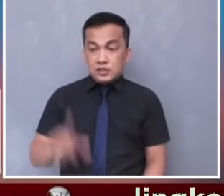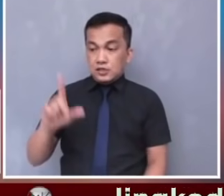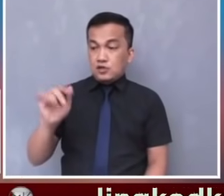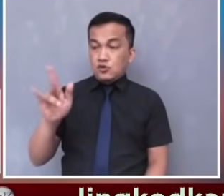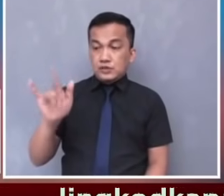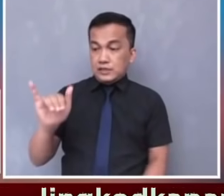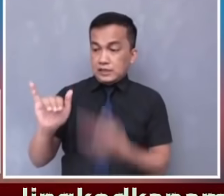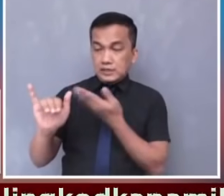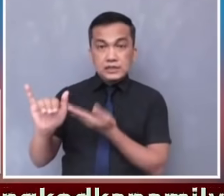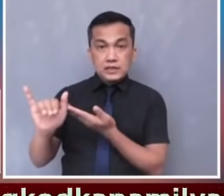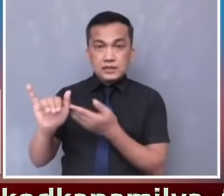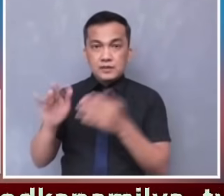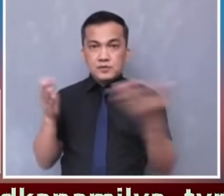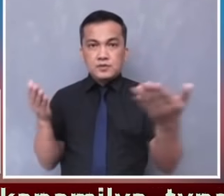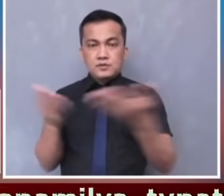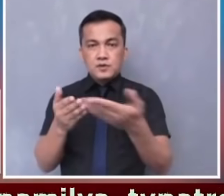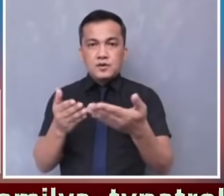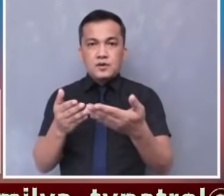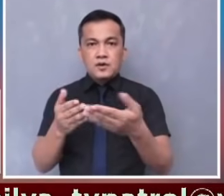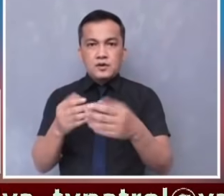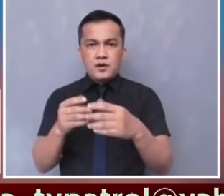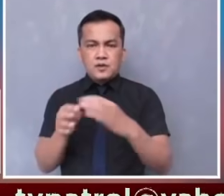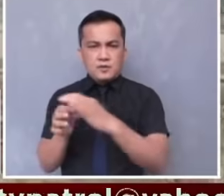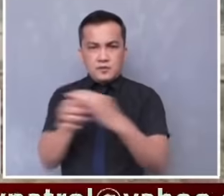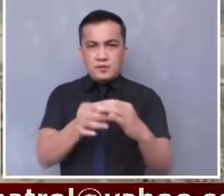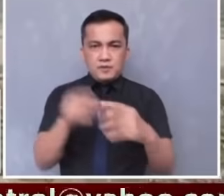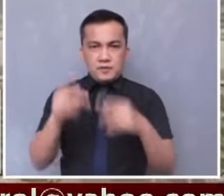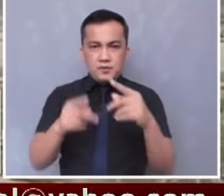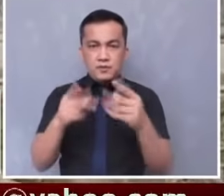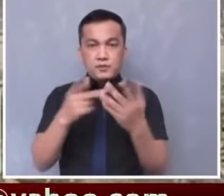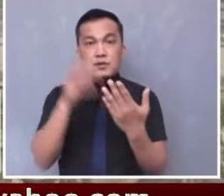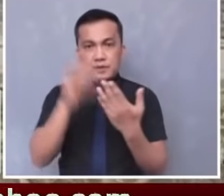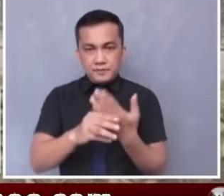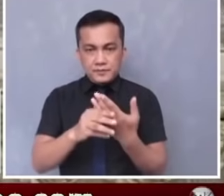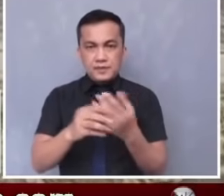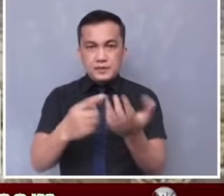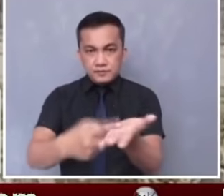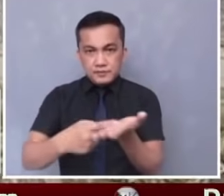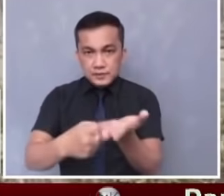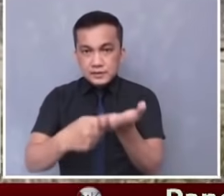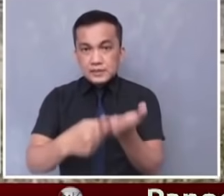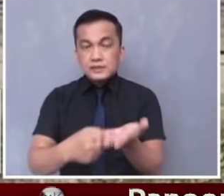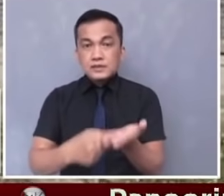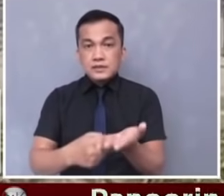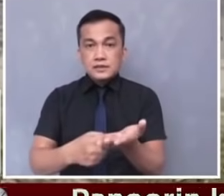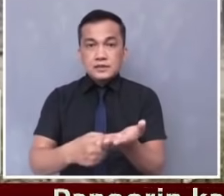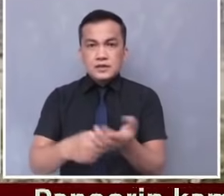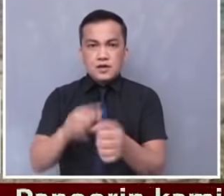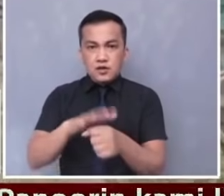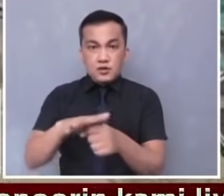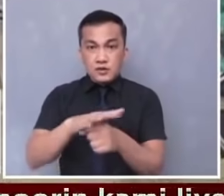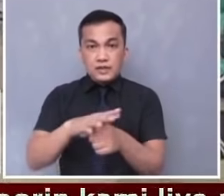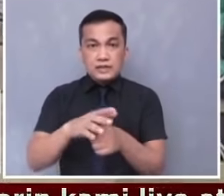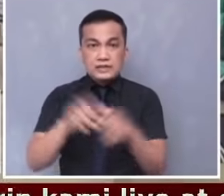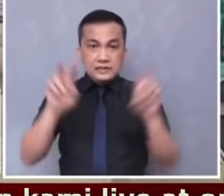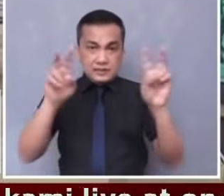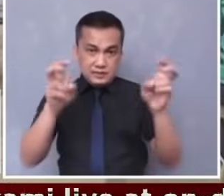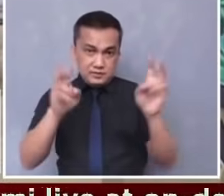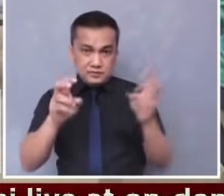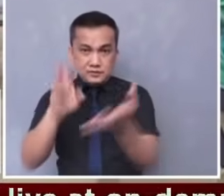ang pro-people platforms nito at pinag-usapan din maging ang mga lokal na issue sa kanila ang